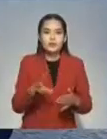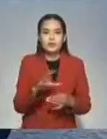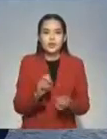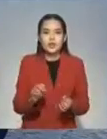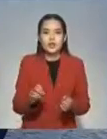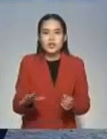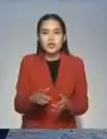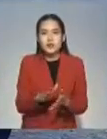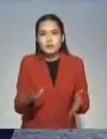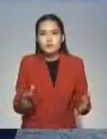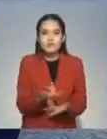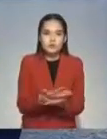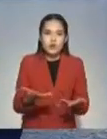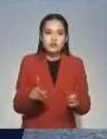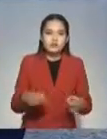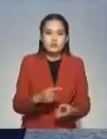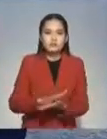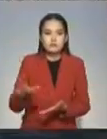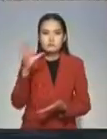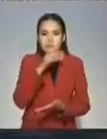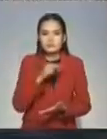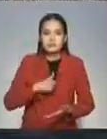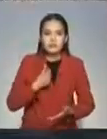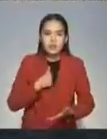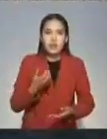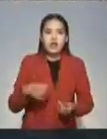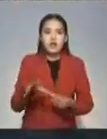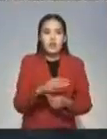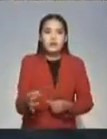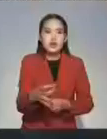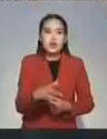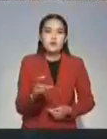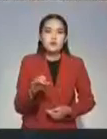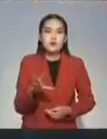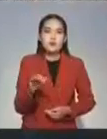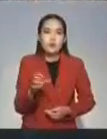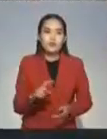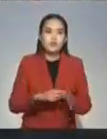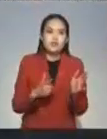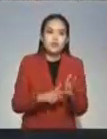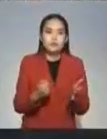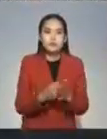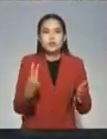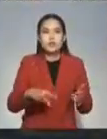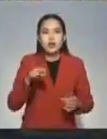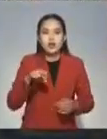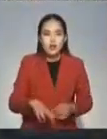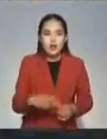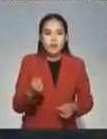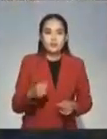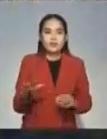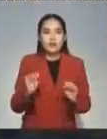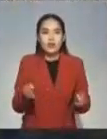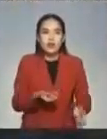вторая волна будет намного ниже первой волны их паводка в регионе ожидается 18 по 20 апреля в дчс говорят